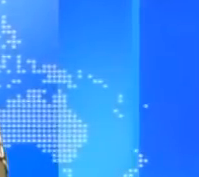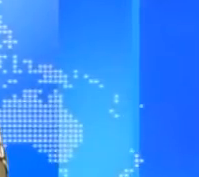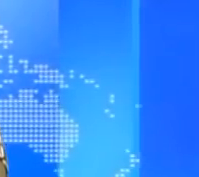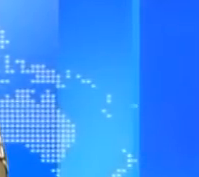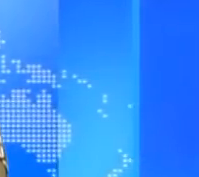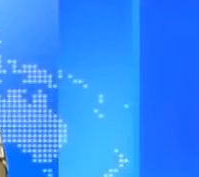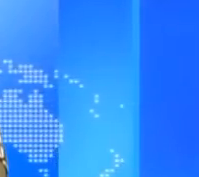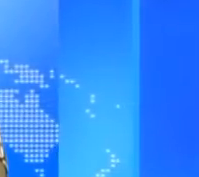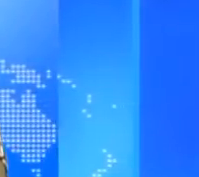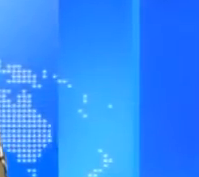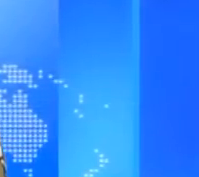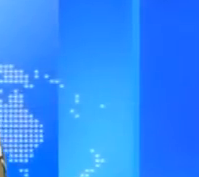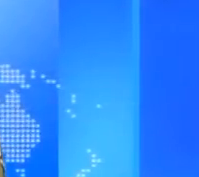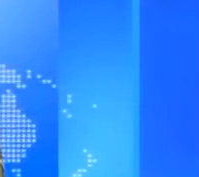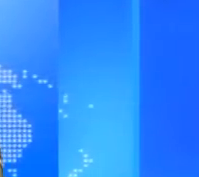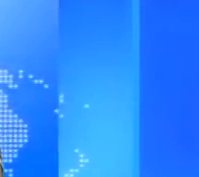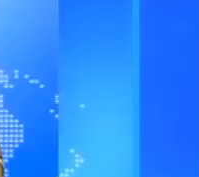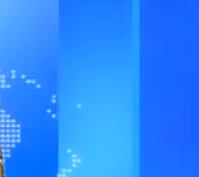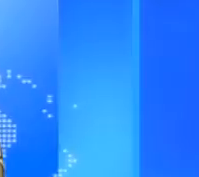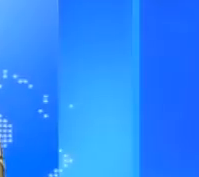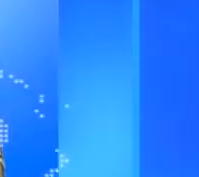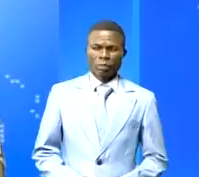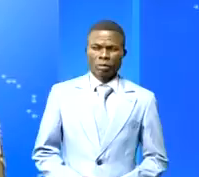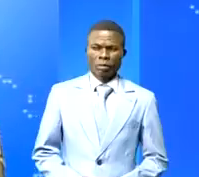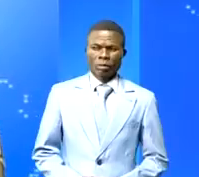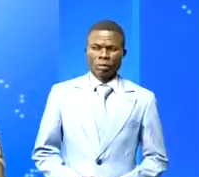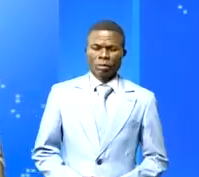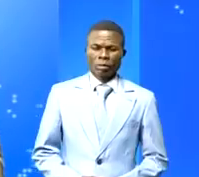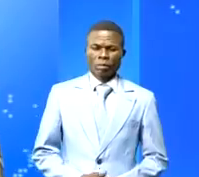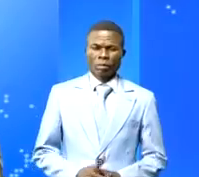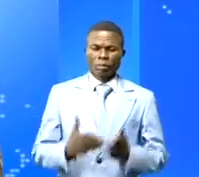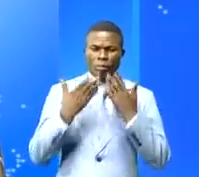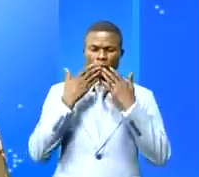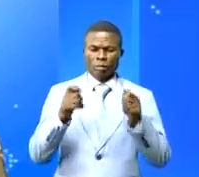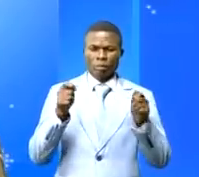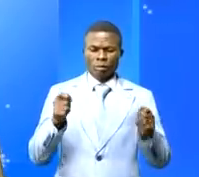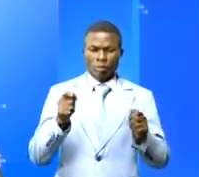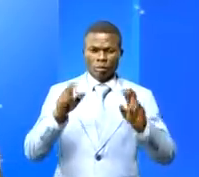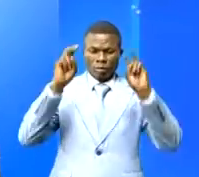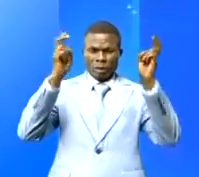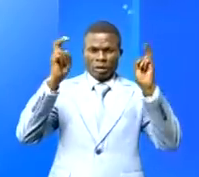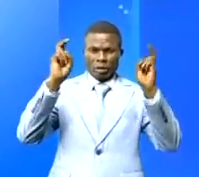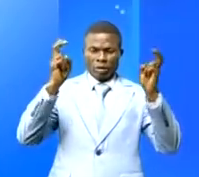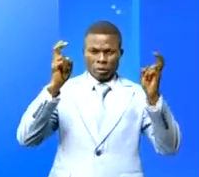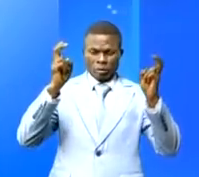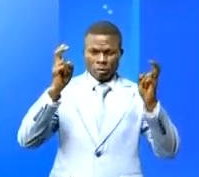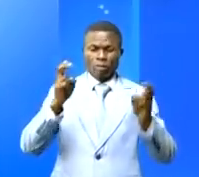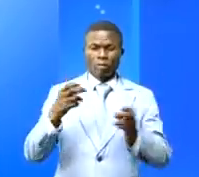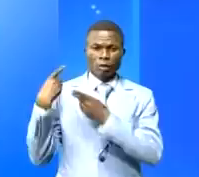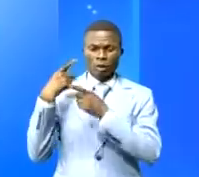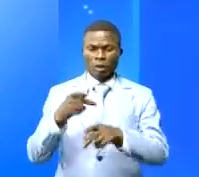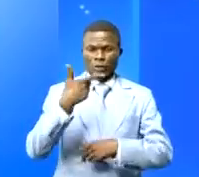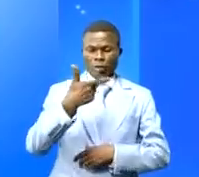Nationale congolaise. À tous et à toutes, bonsoir et bienvenue à ce journal. Au sommaire, début ce vendredi de